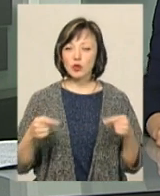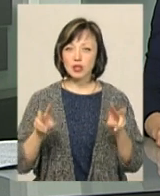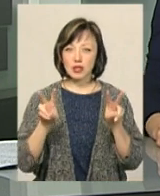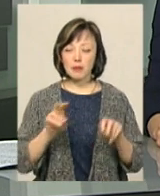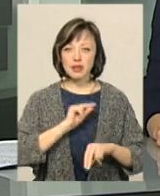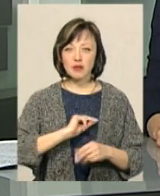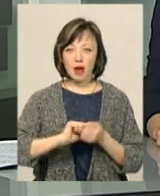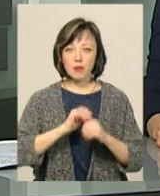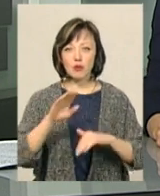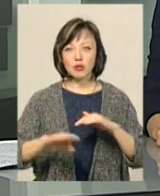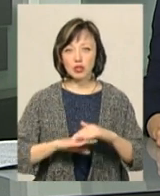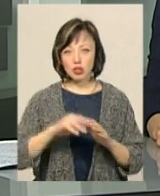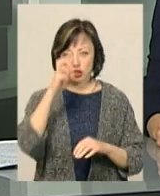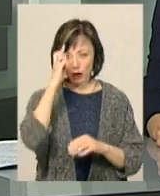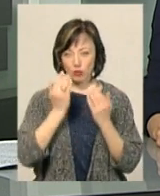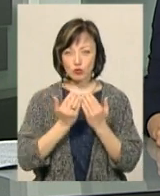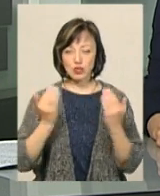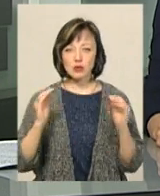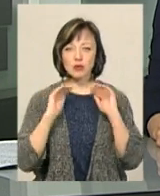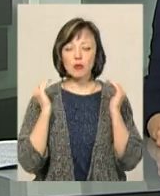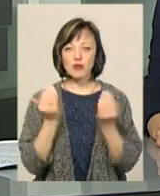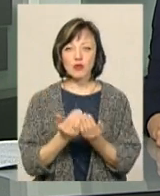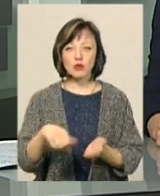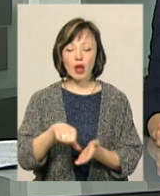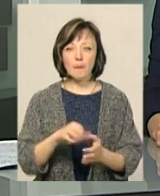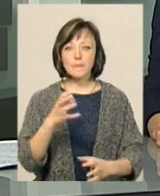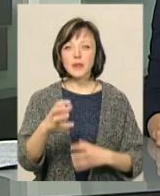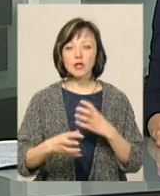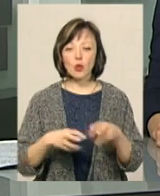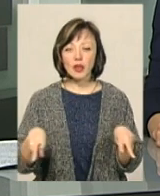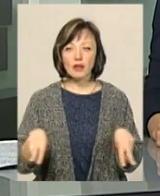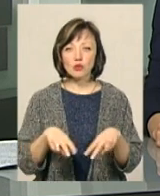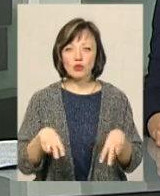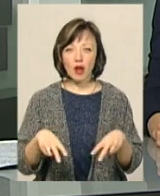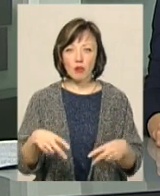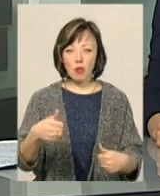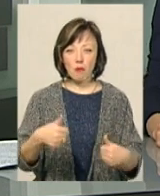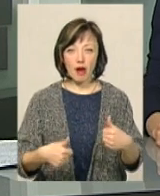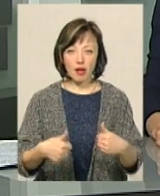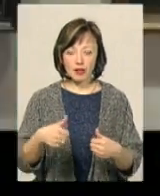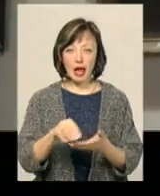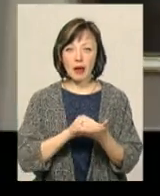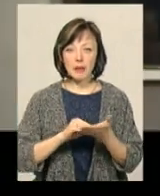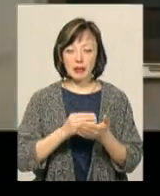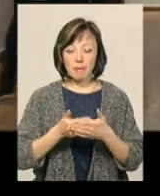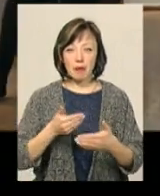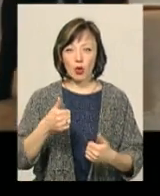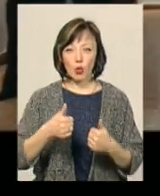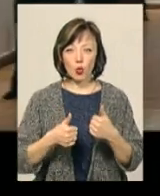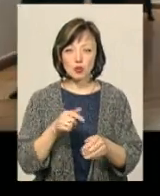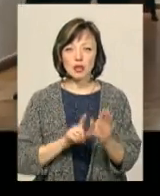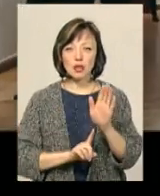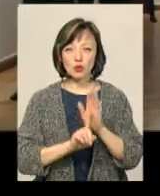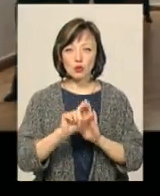працівники Кам'янець-Подільського державного музею-заповідника взяли участь у міжнародному танцювальному батлі. Він став репетицією перед конкурсом, що